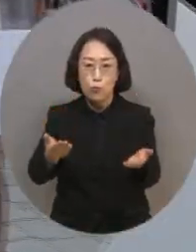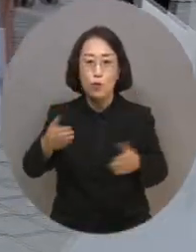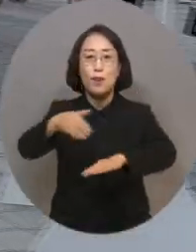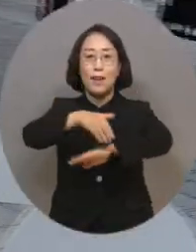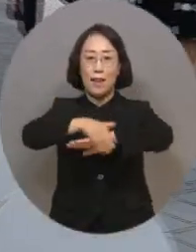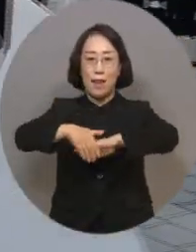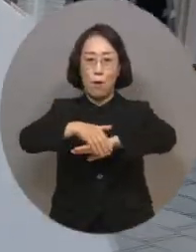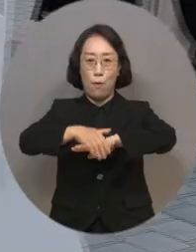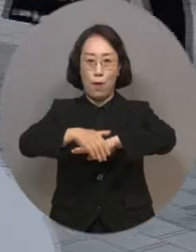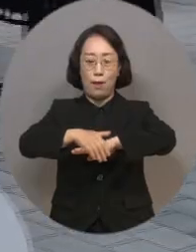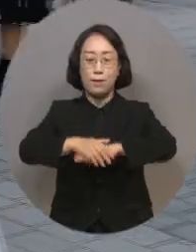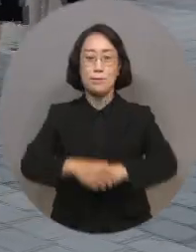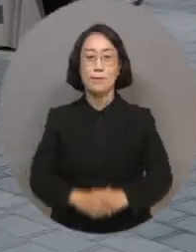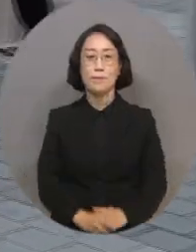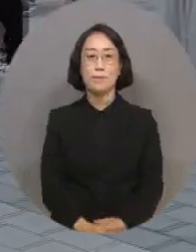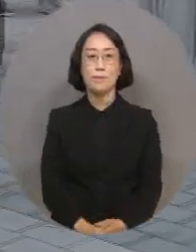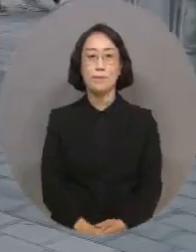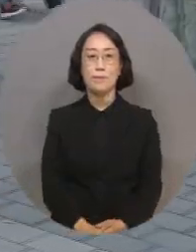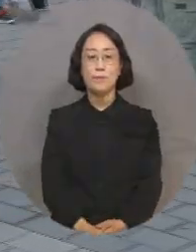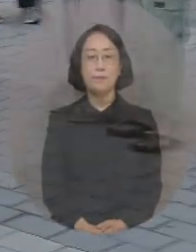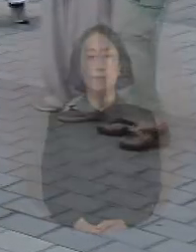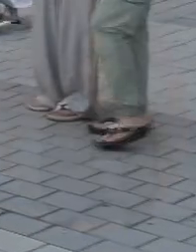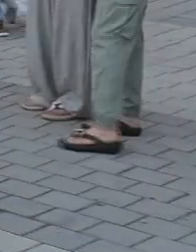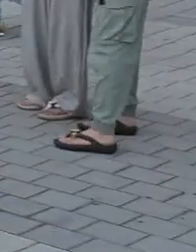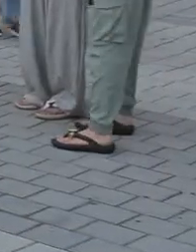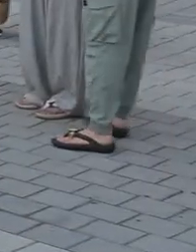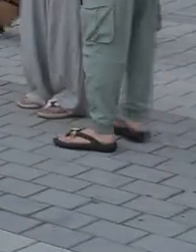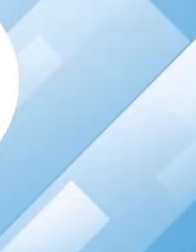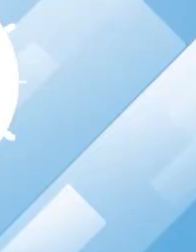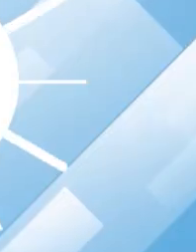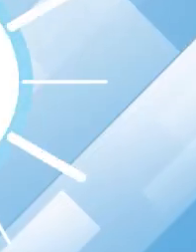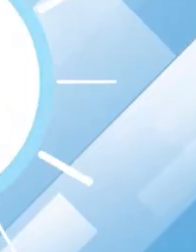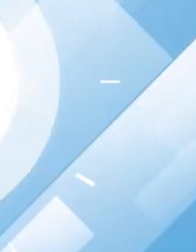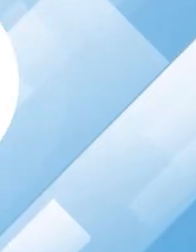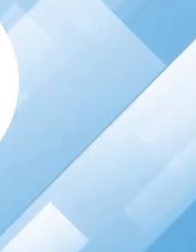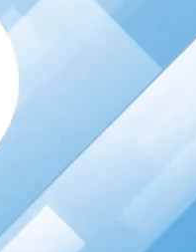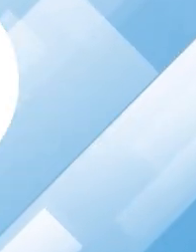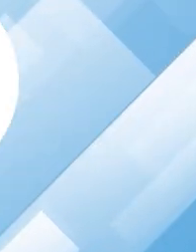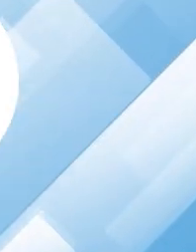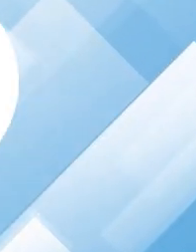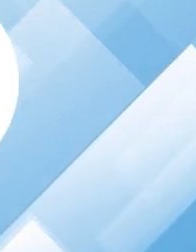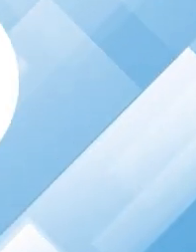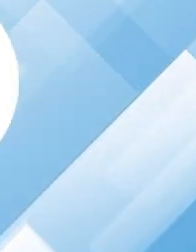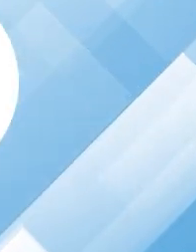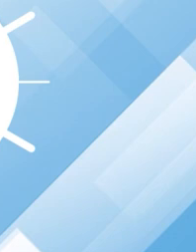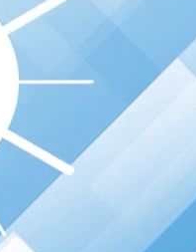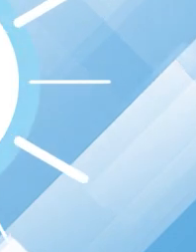밝혔습니다. 복지TV 호남방송 차혜미입니다.